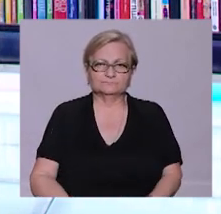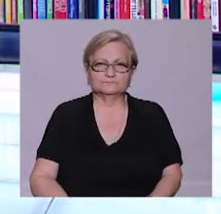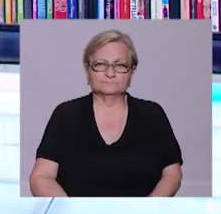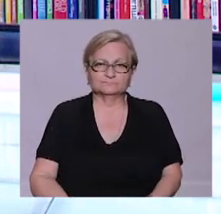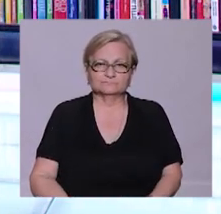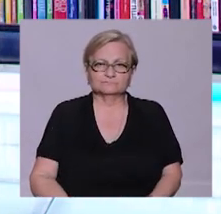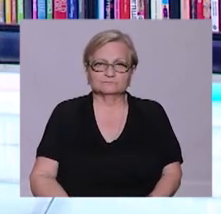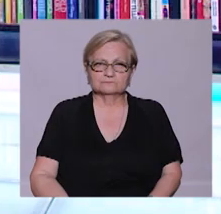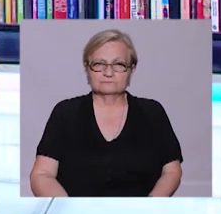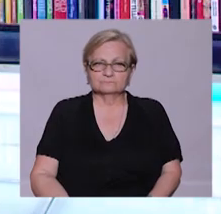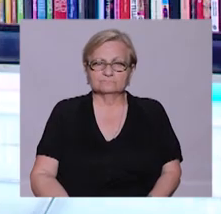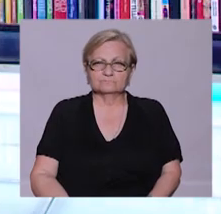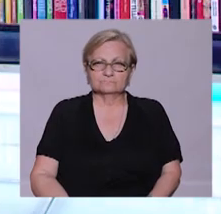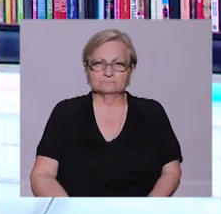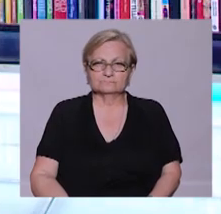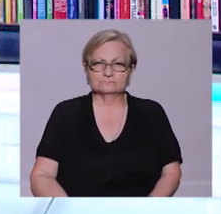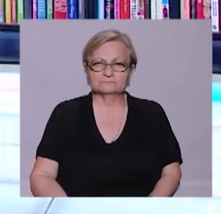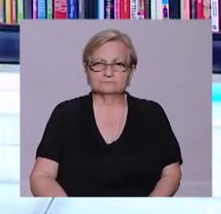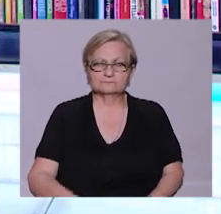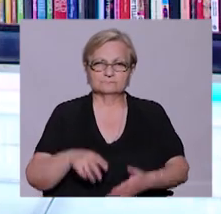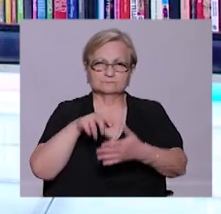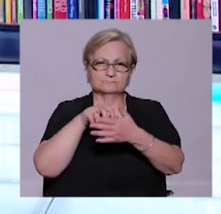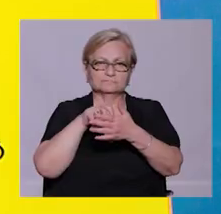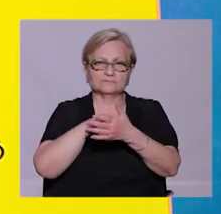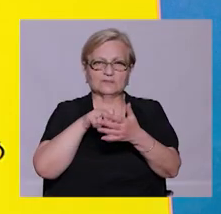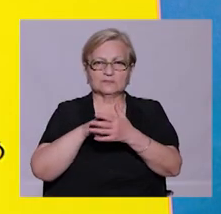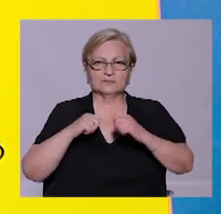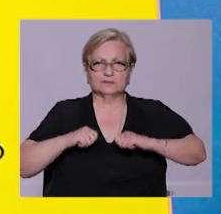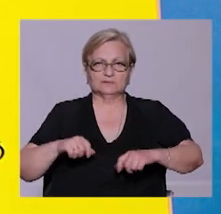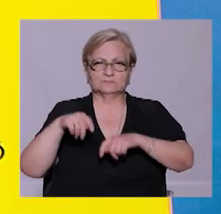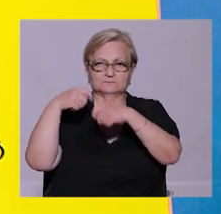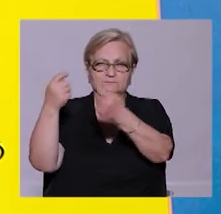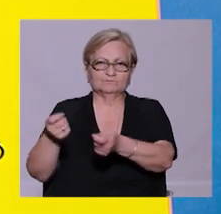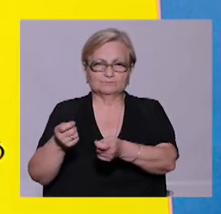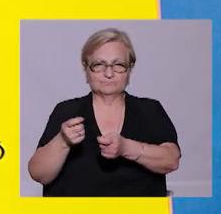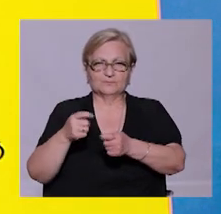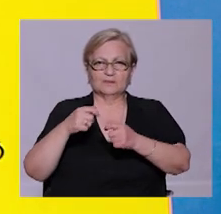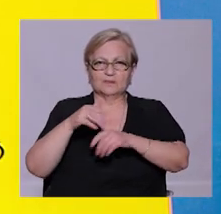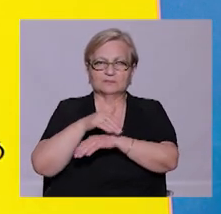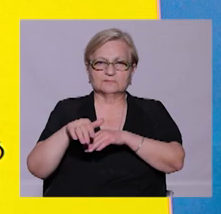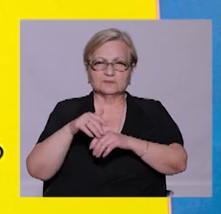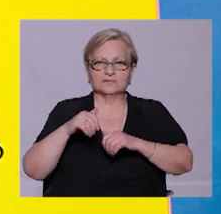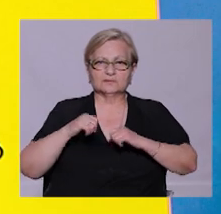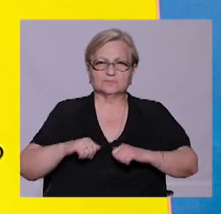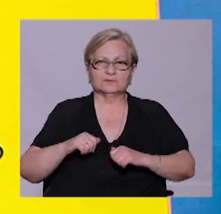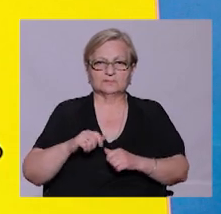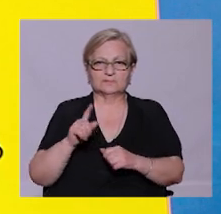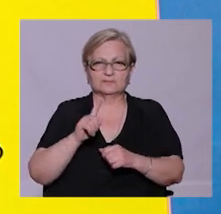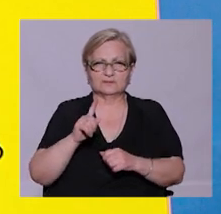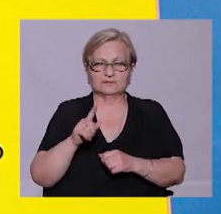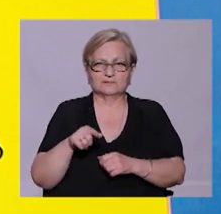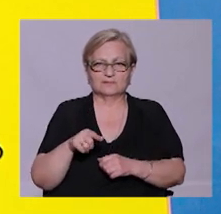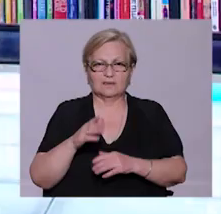გადავიდეთ შემდეგ სლაიდზე. წერილი ძუნც, ადრესატი ძუნწი, ხოლო მისამართი, რა თქმა